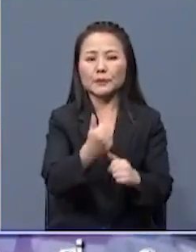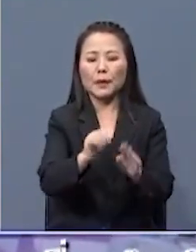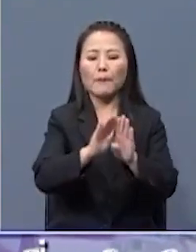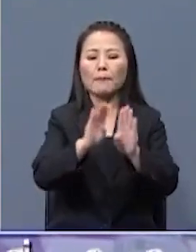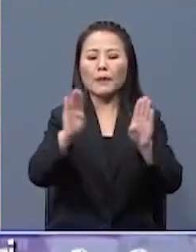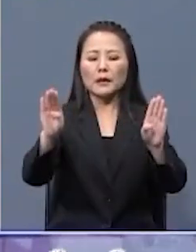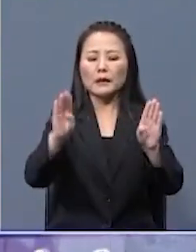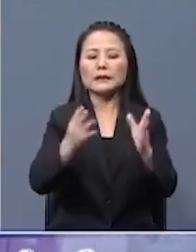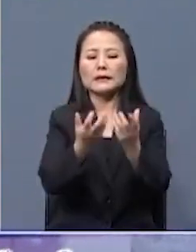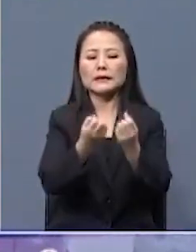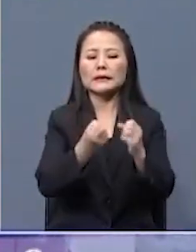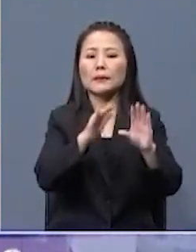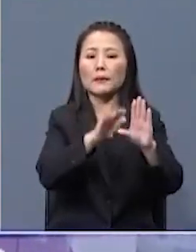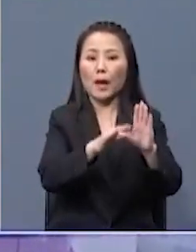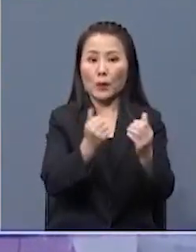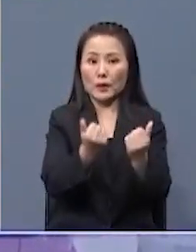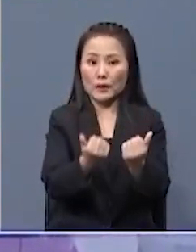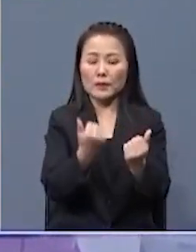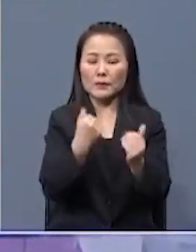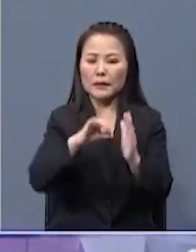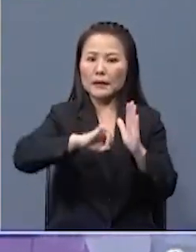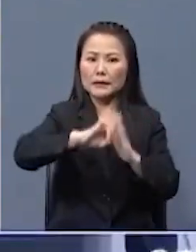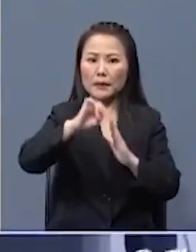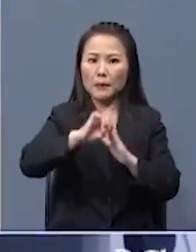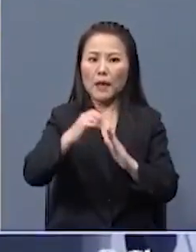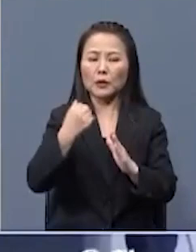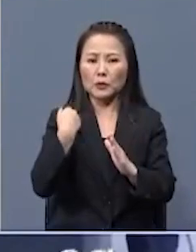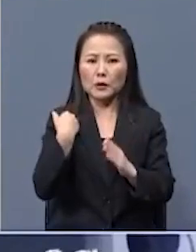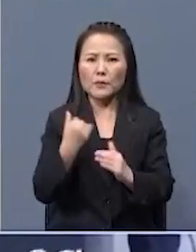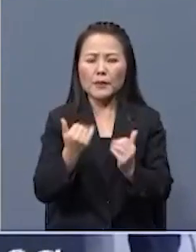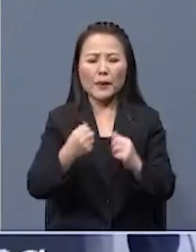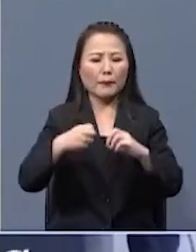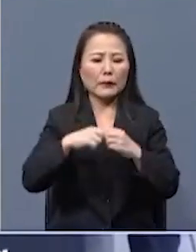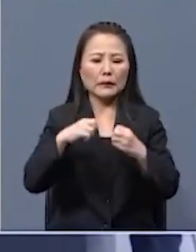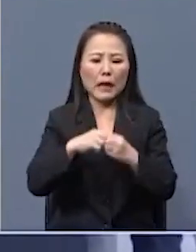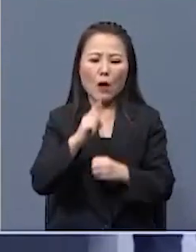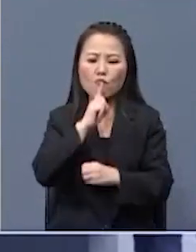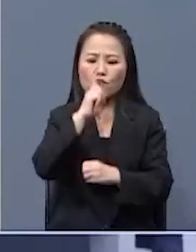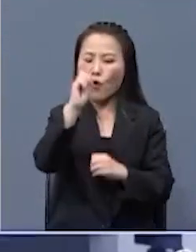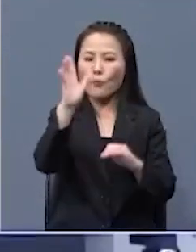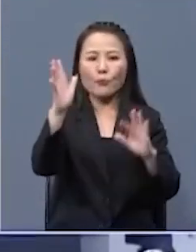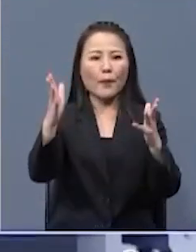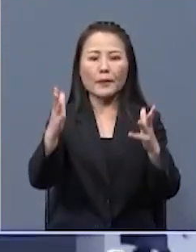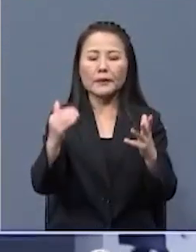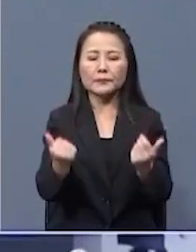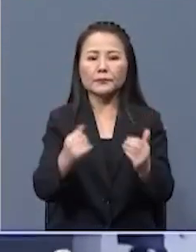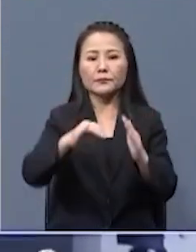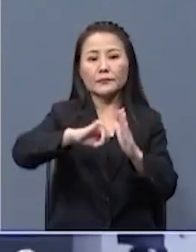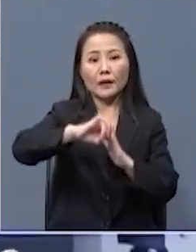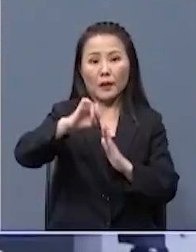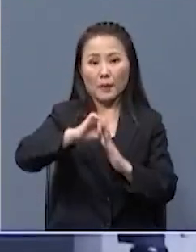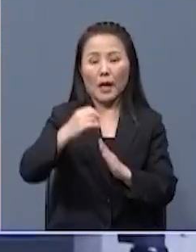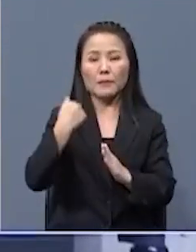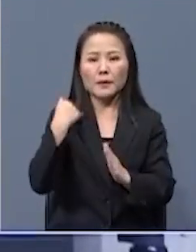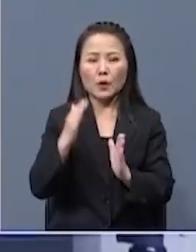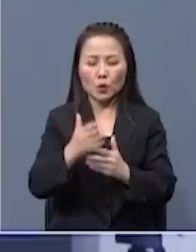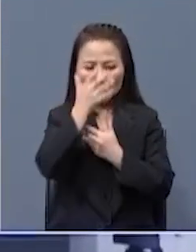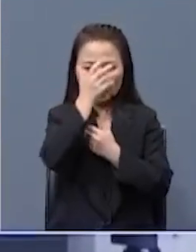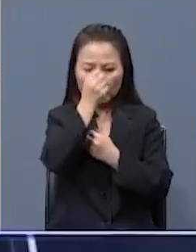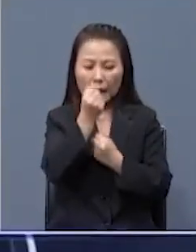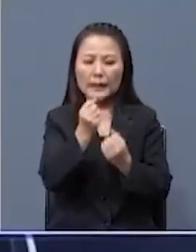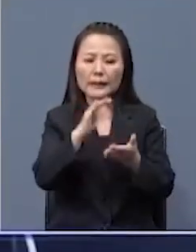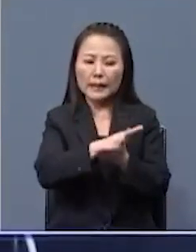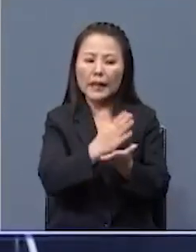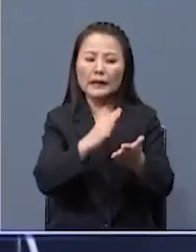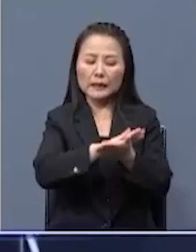เปิดให้รับใบสมัครจนถึงขณะนี้เนี่ยในจังหวัดเชียงใหม่ก็ยังไม่ได้เจอปัญหาร้องเรียนอะไรนะครับเชียงใหม่นี่มีผู้มารับใบส